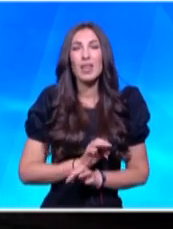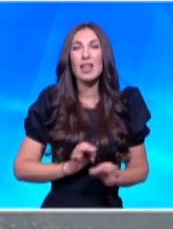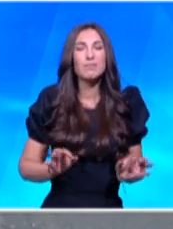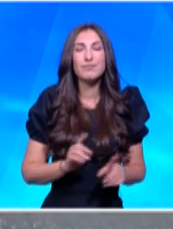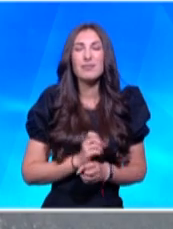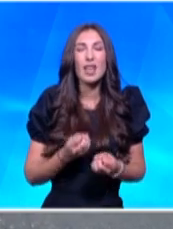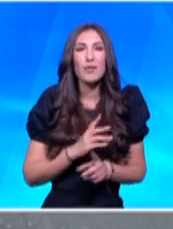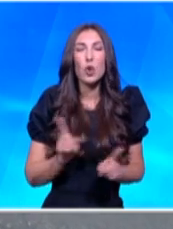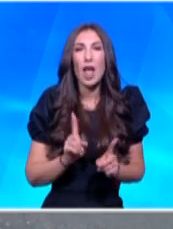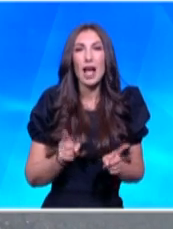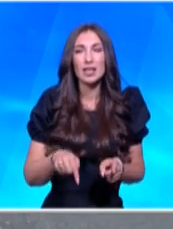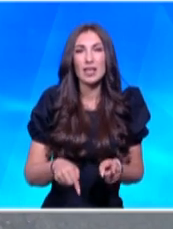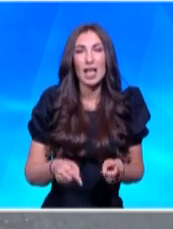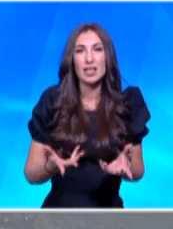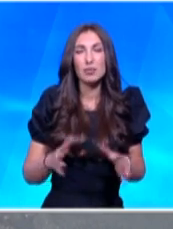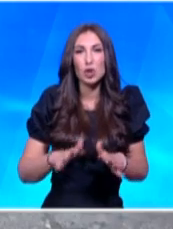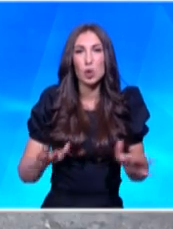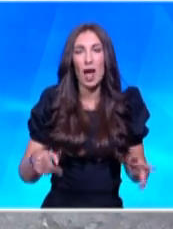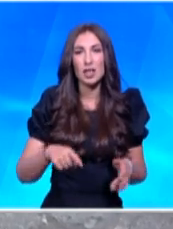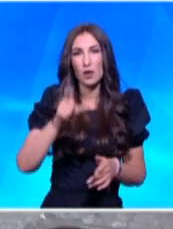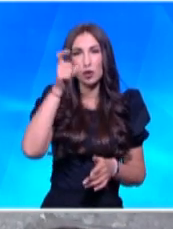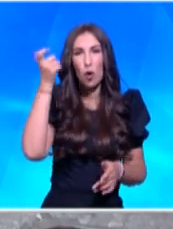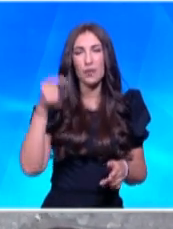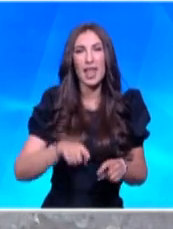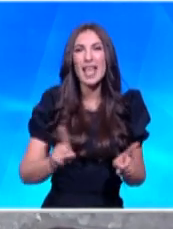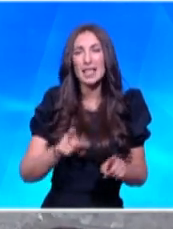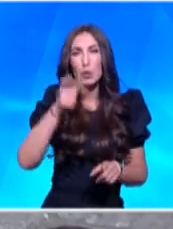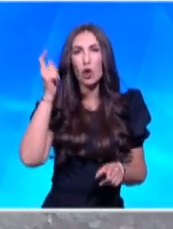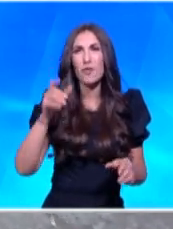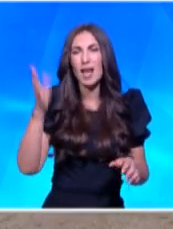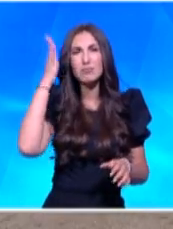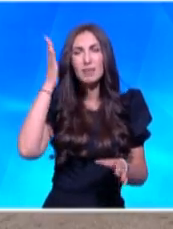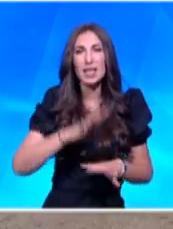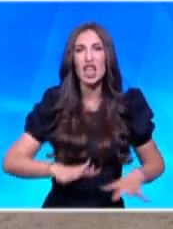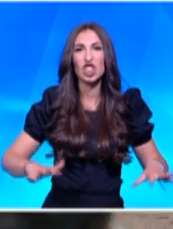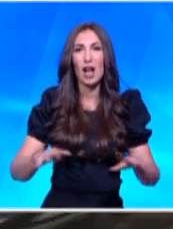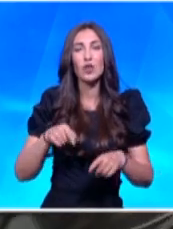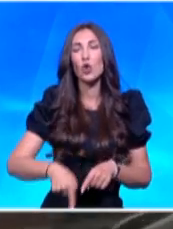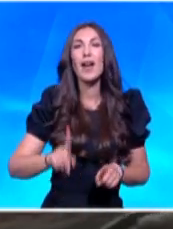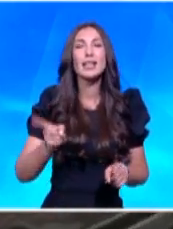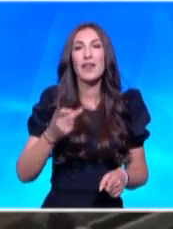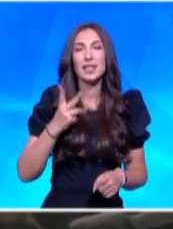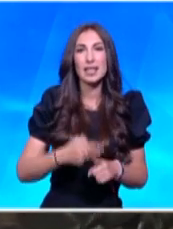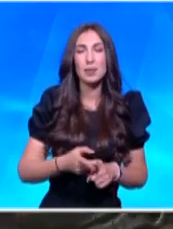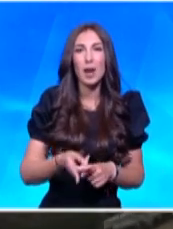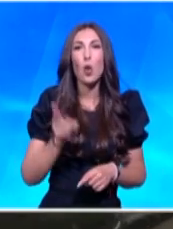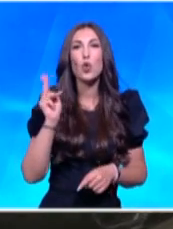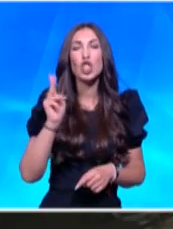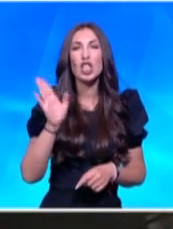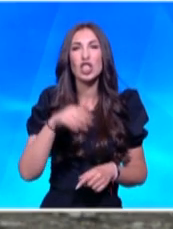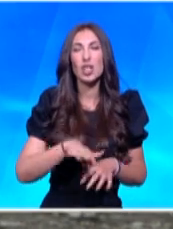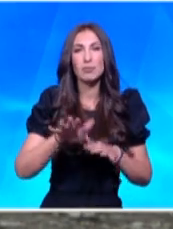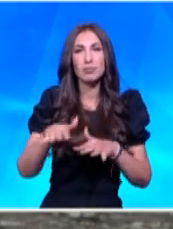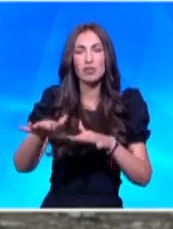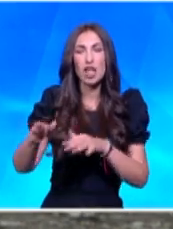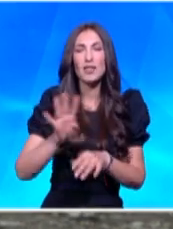ситуацията изобщо в София град, но не само в държавата. Това безумие трябва да се спре. Учителите организират чести на